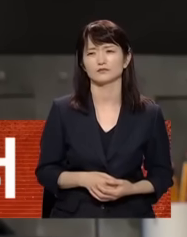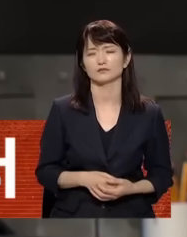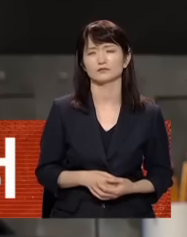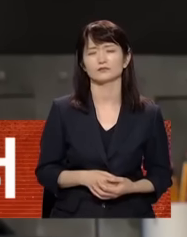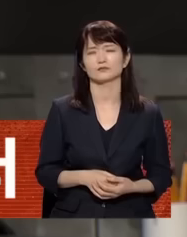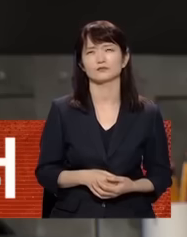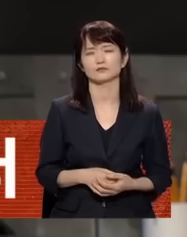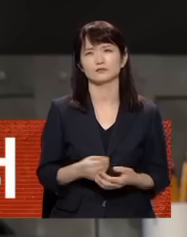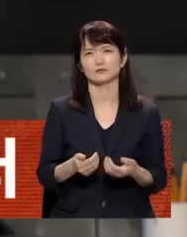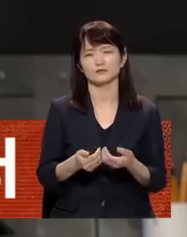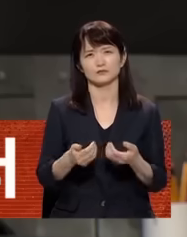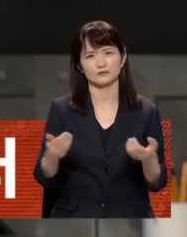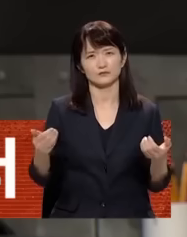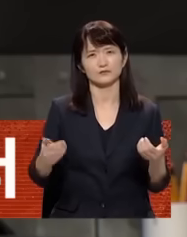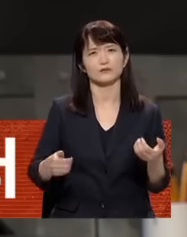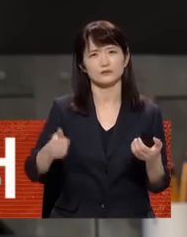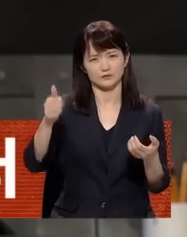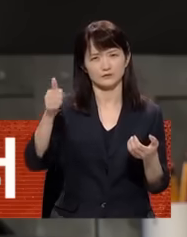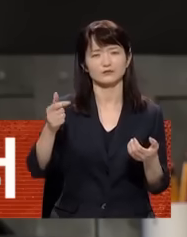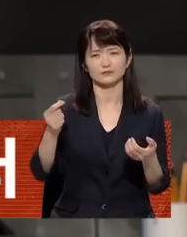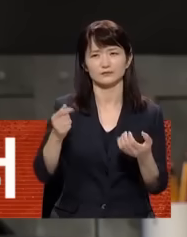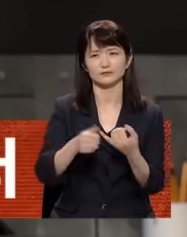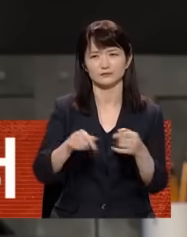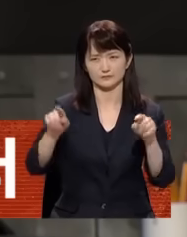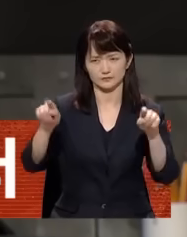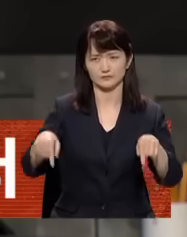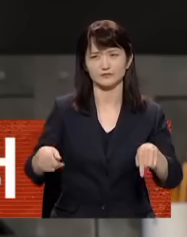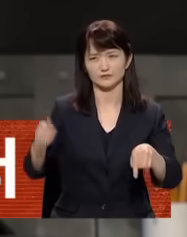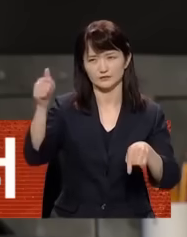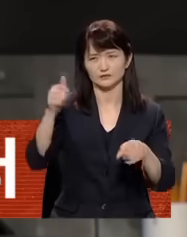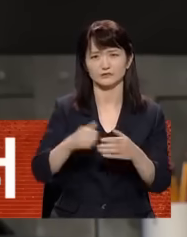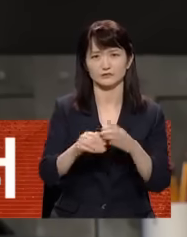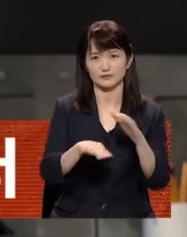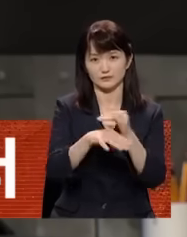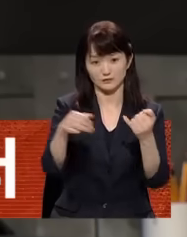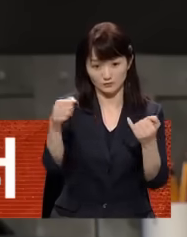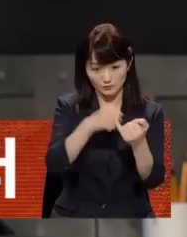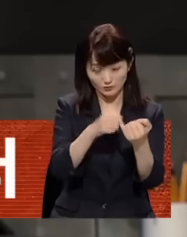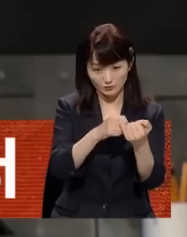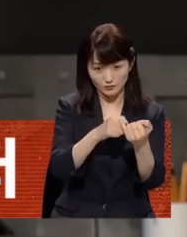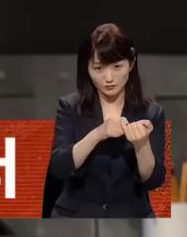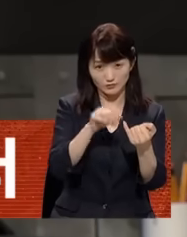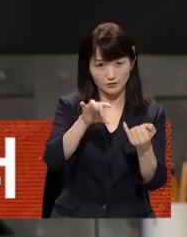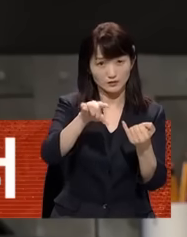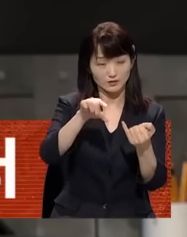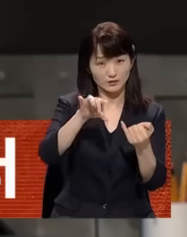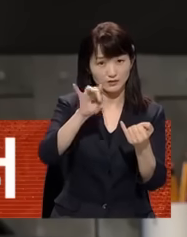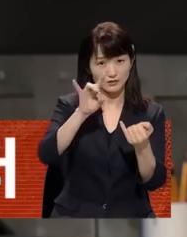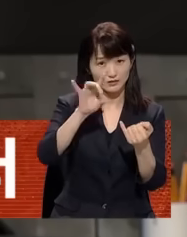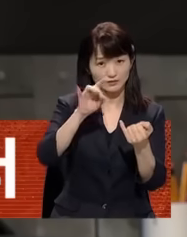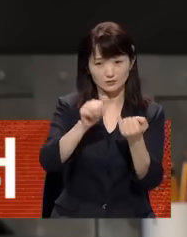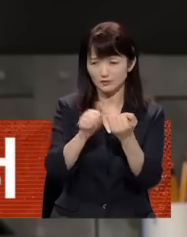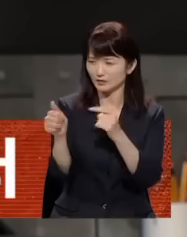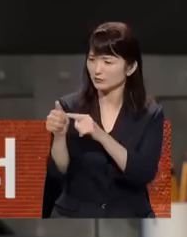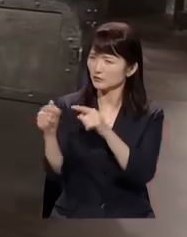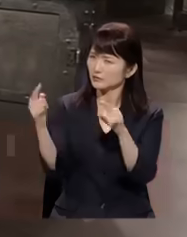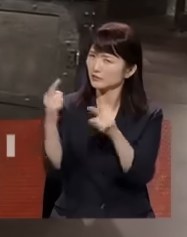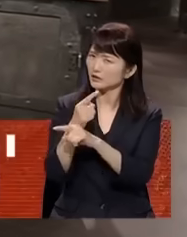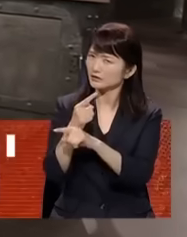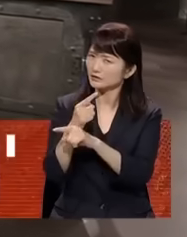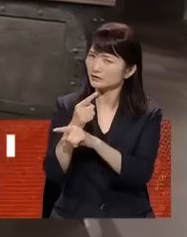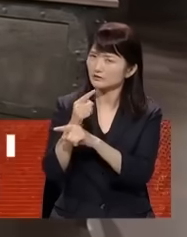편이 낫지 않을까 싶어요 당장 가정폭력 하나 신고해 가지고 남편이 달라질 수 있는 상황을 보이지가 않아서 드리는 말씀입니다 일단